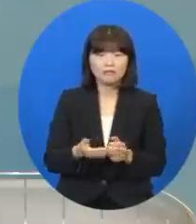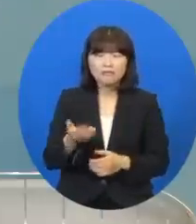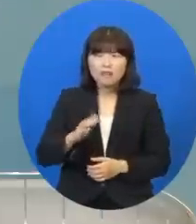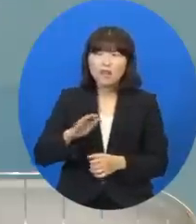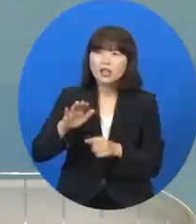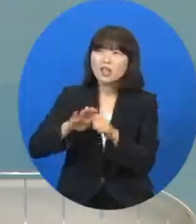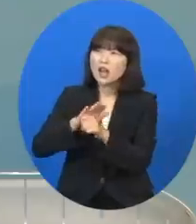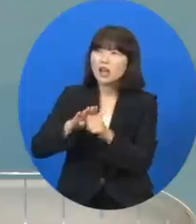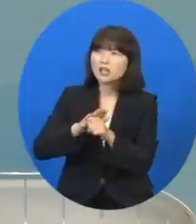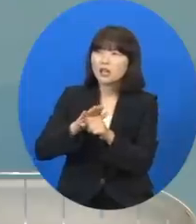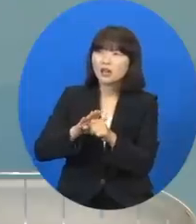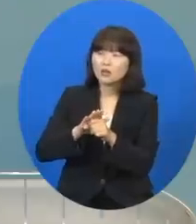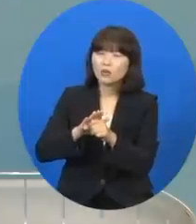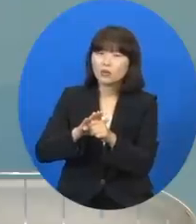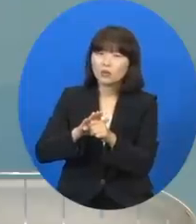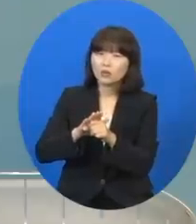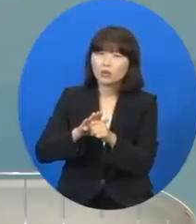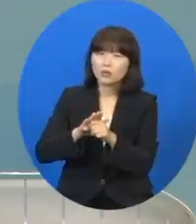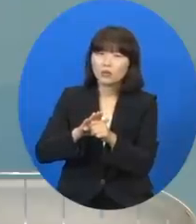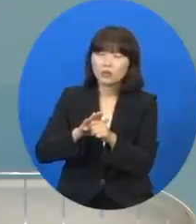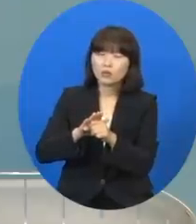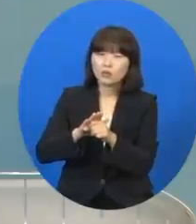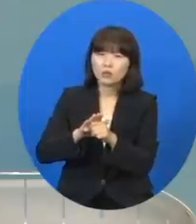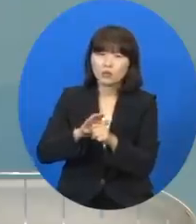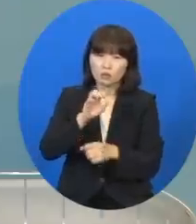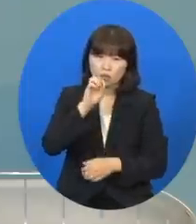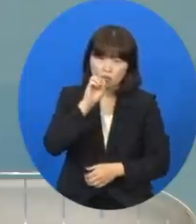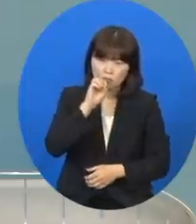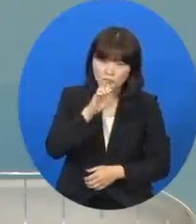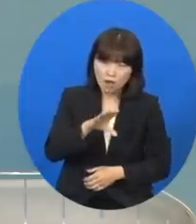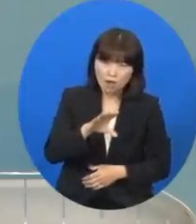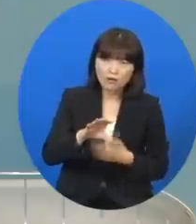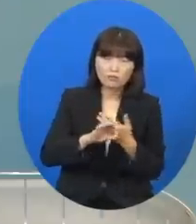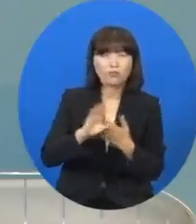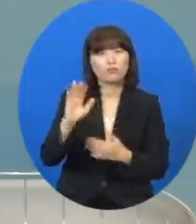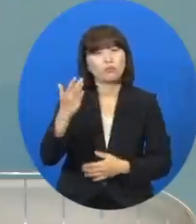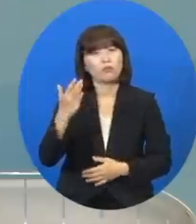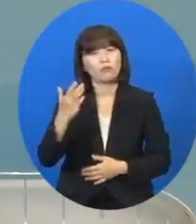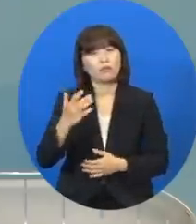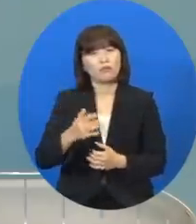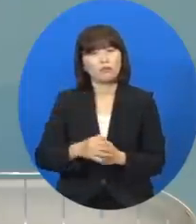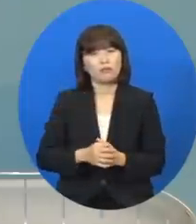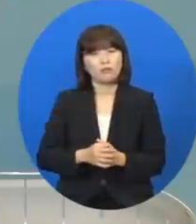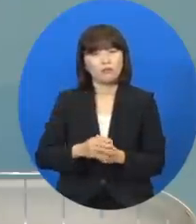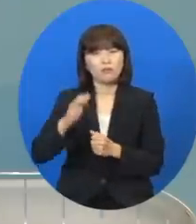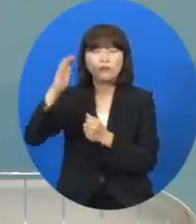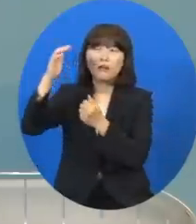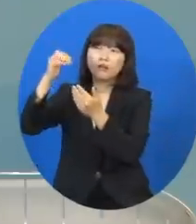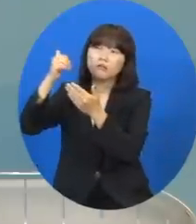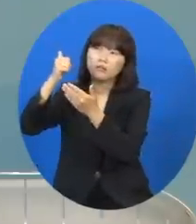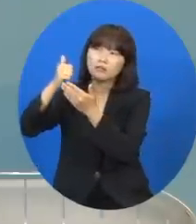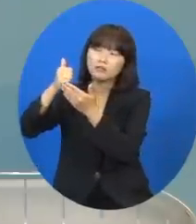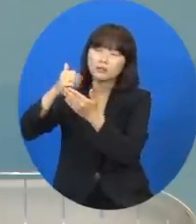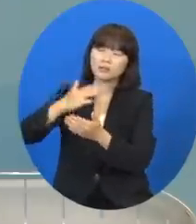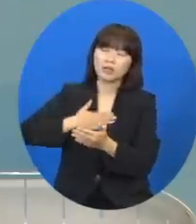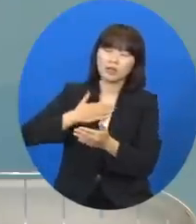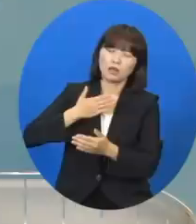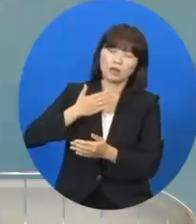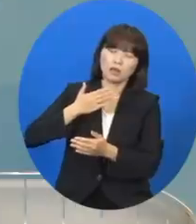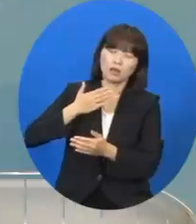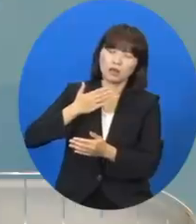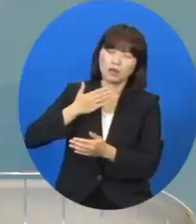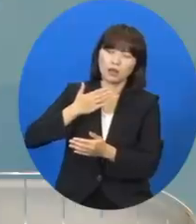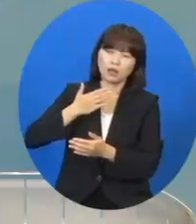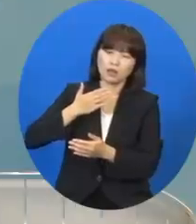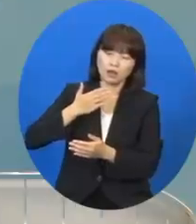사랑한다고 말만 하면 되잖아요. 그냥 하나님 내가 너를 사랑한다 그러면